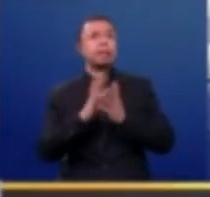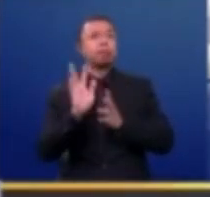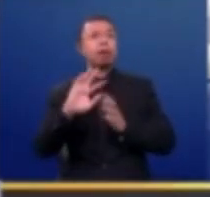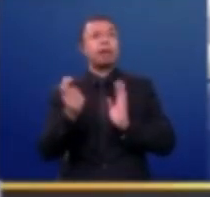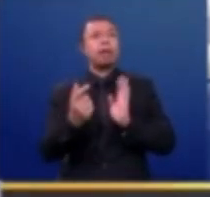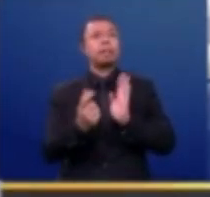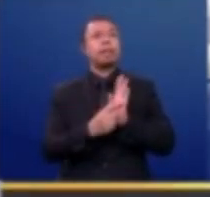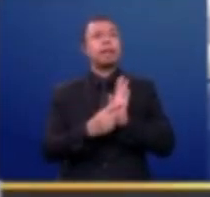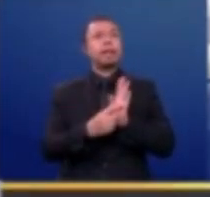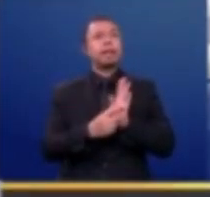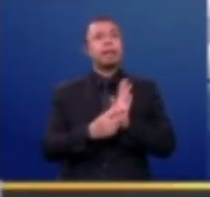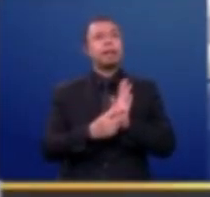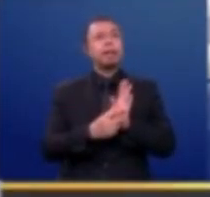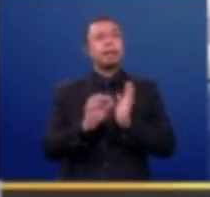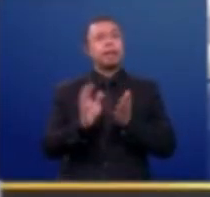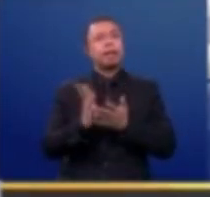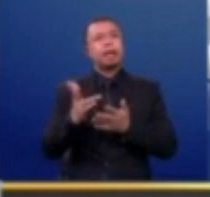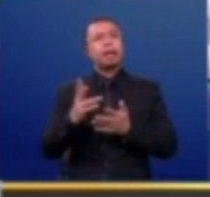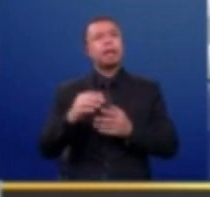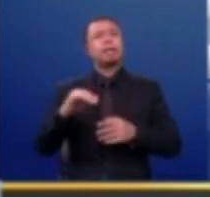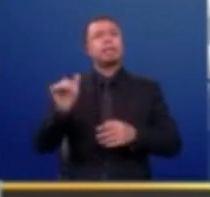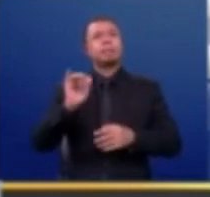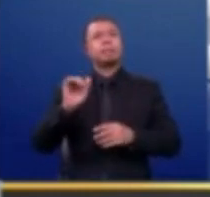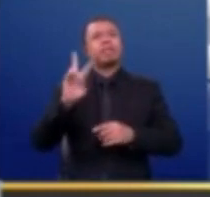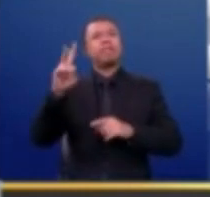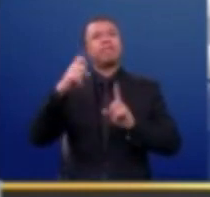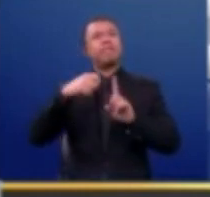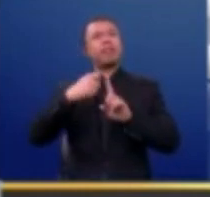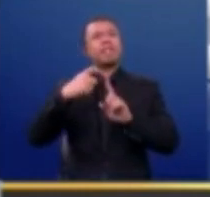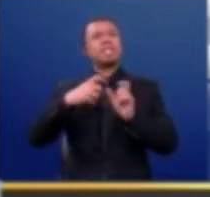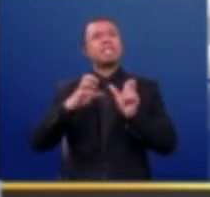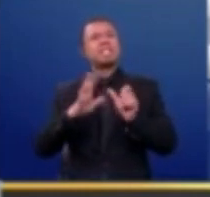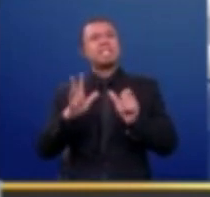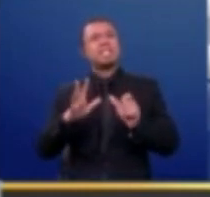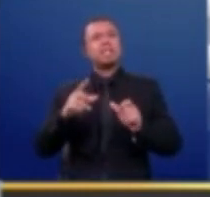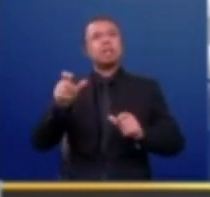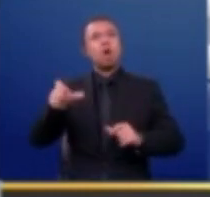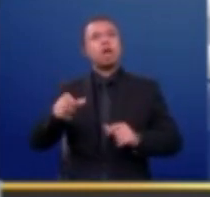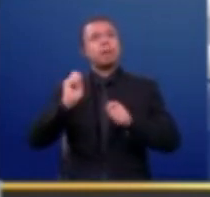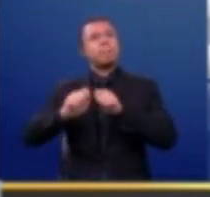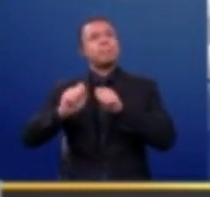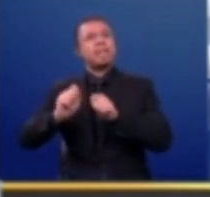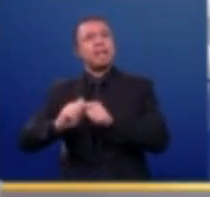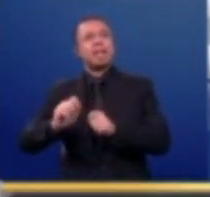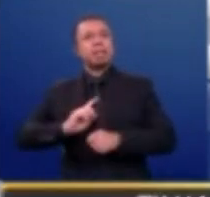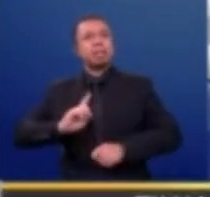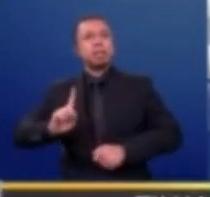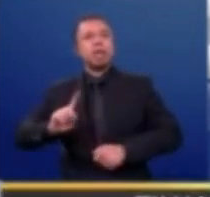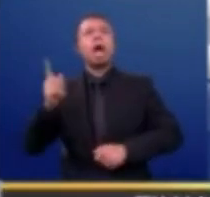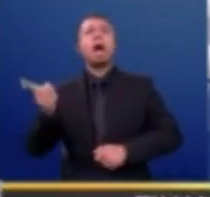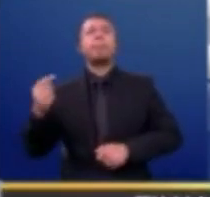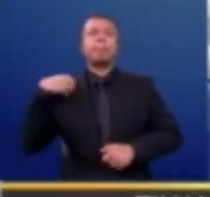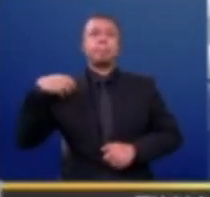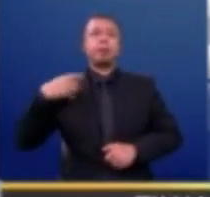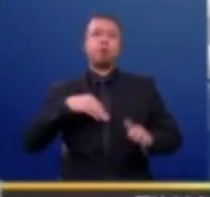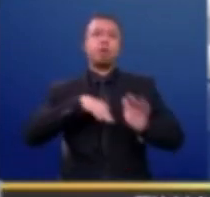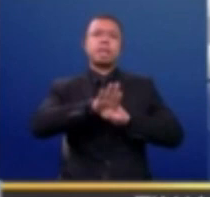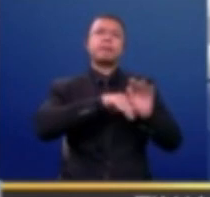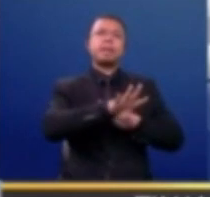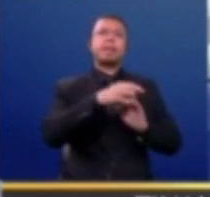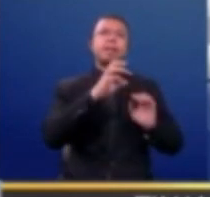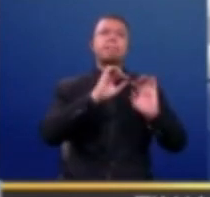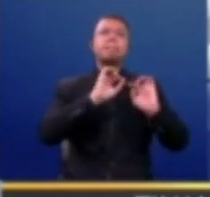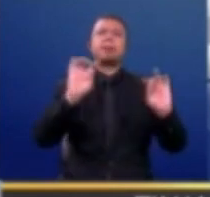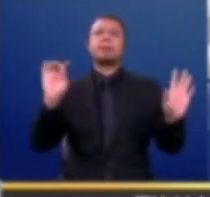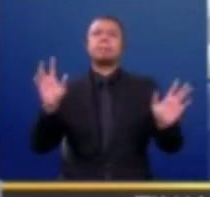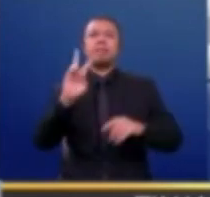istilahnya image uncomfortable reputation sebagai vaccine hoarder. Jadi itu alasannya apa Amerika Serikat menyumbang begitu banyak vaksin untuk dunia, half a million doses?